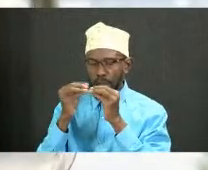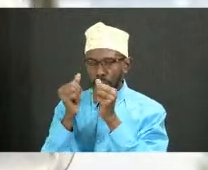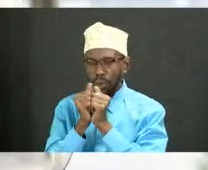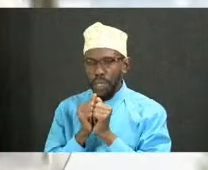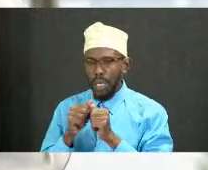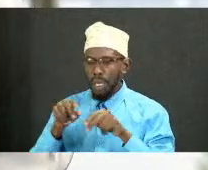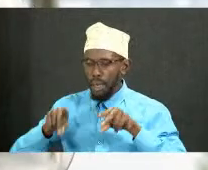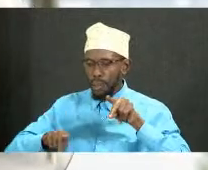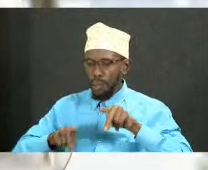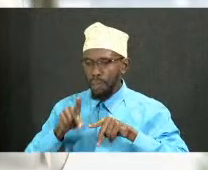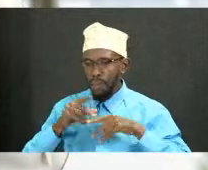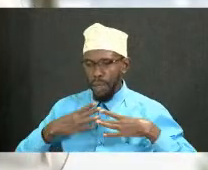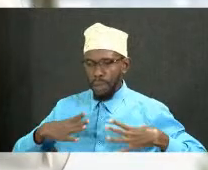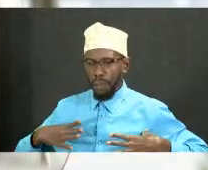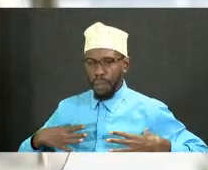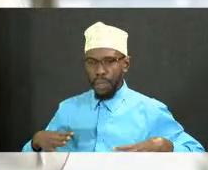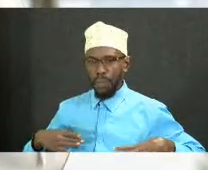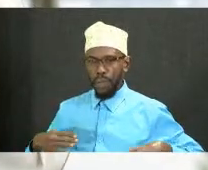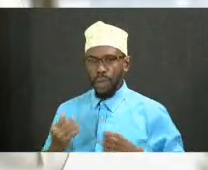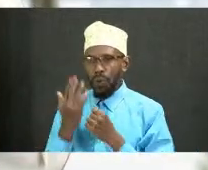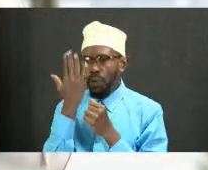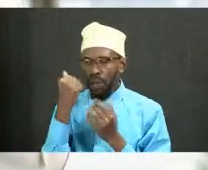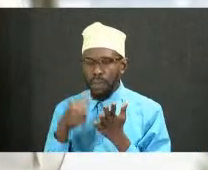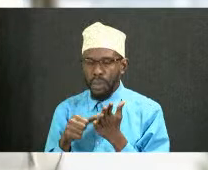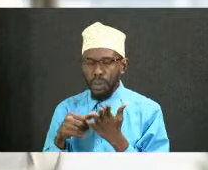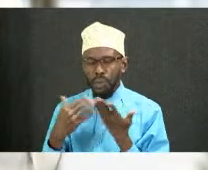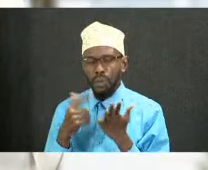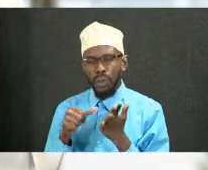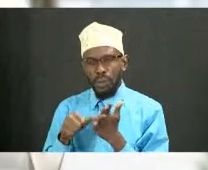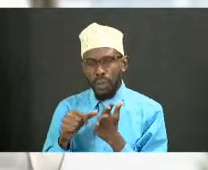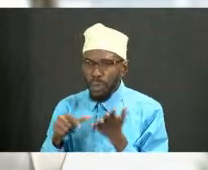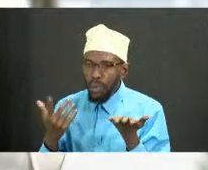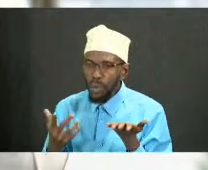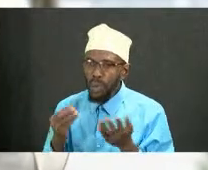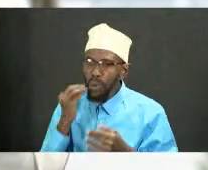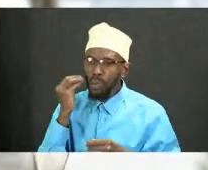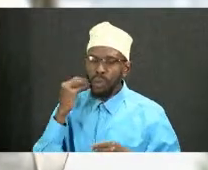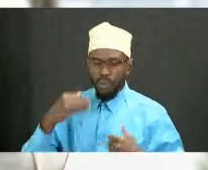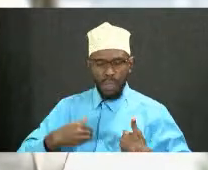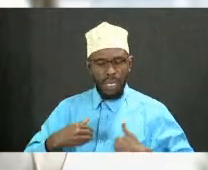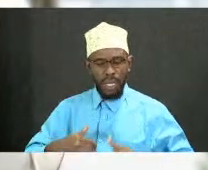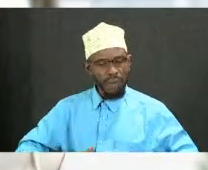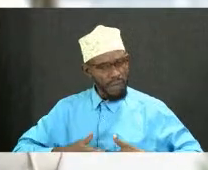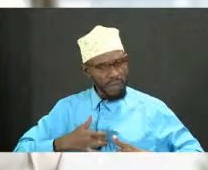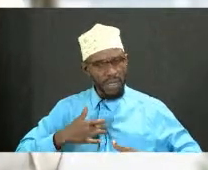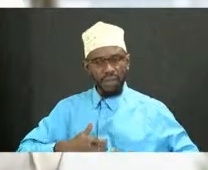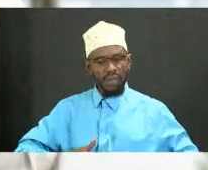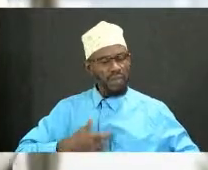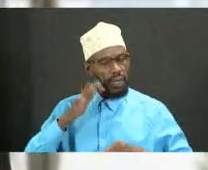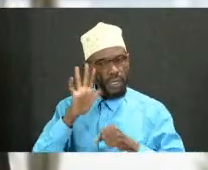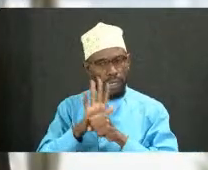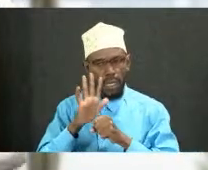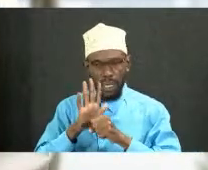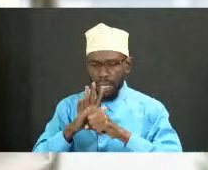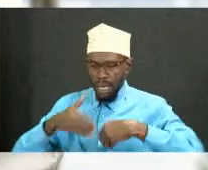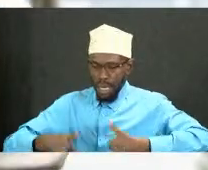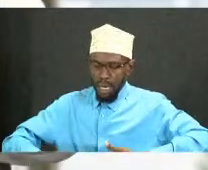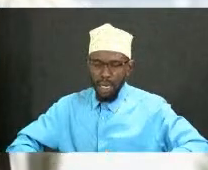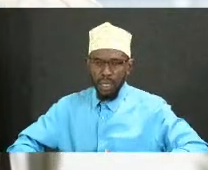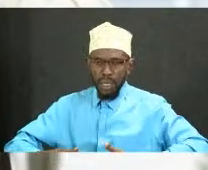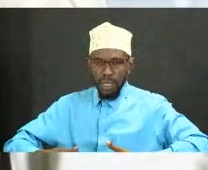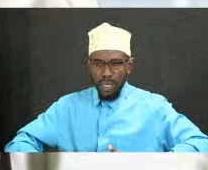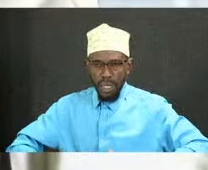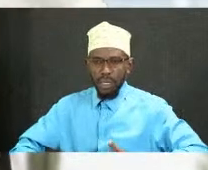anakutana na watu wanaulizana, he, nini kimekutoa nyumbani? Anasema kile kimenitoa nyumbani ni njaa. Kile ambacho kimenitoa mimi nyumbani ni